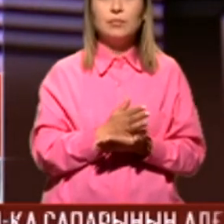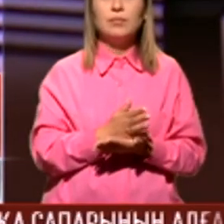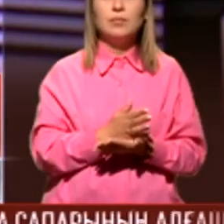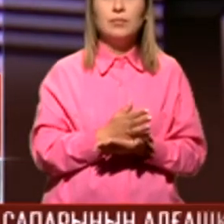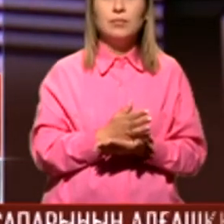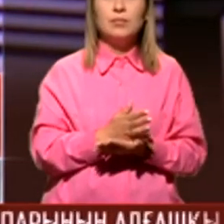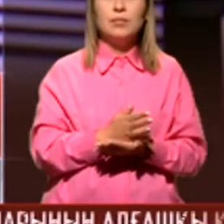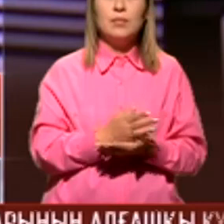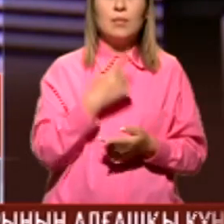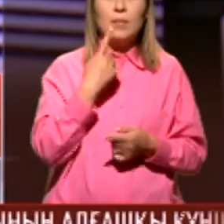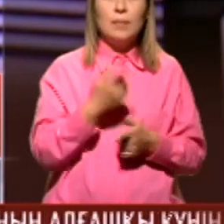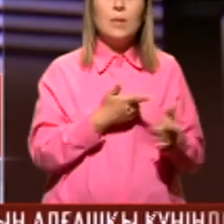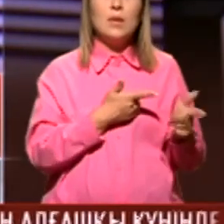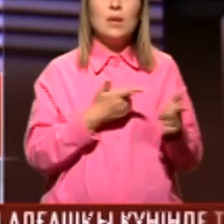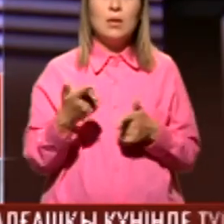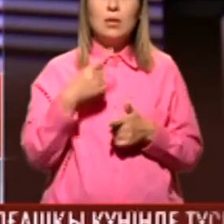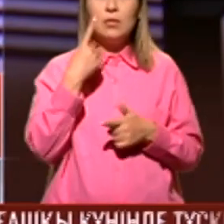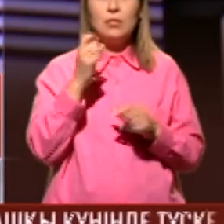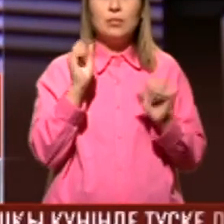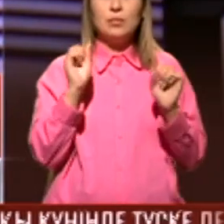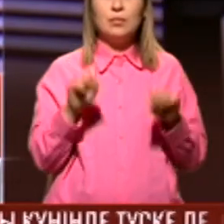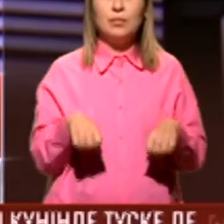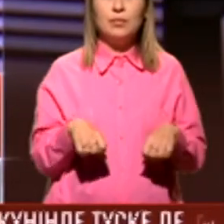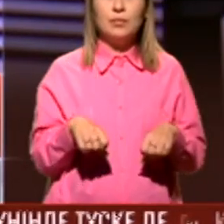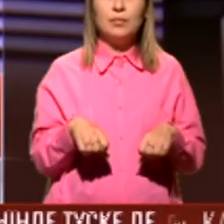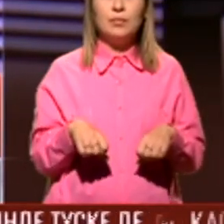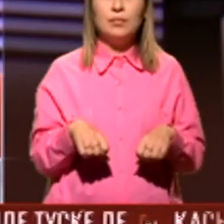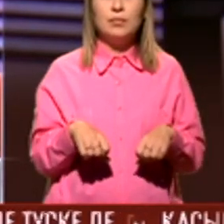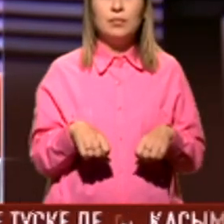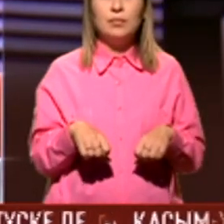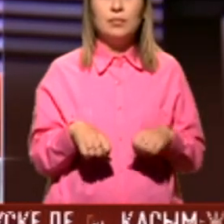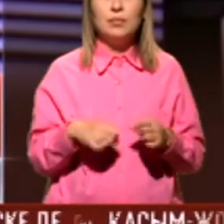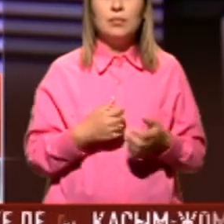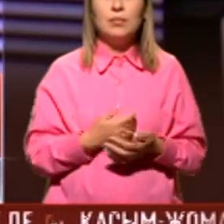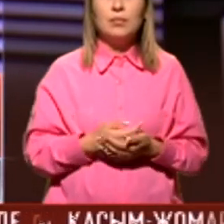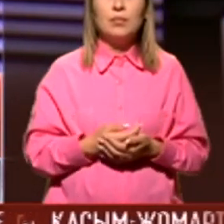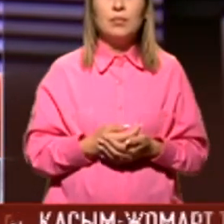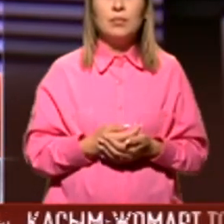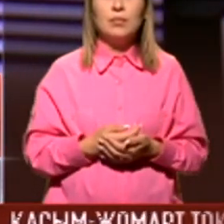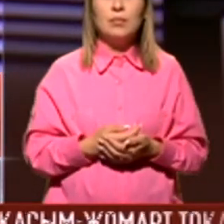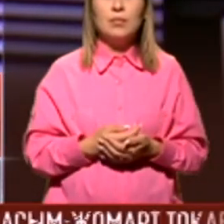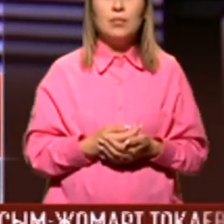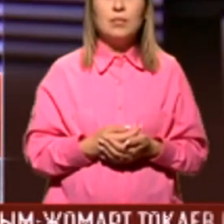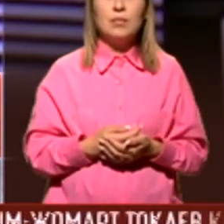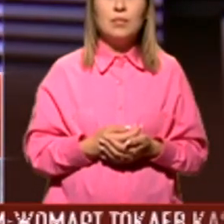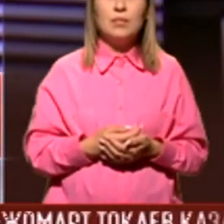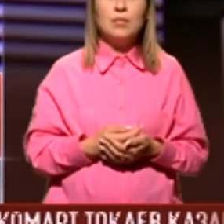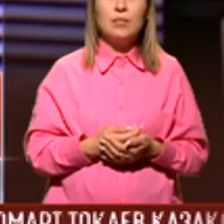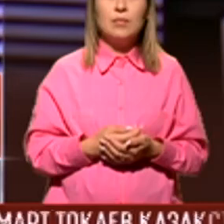Бұл енді дайын деп айта аламын. Дайын. Неге дайын? Дайын. Неге дайын? Жаңағы сыртқы